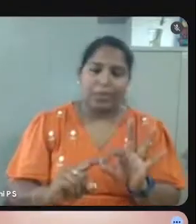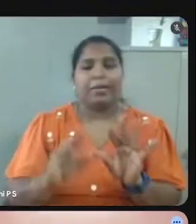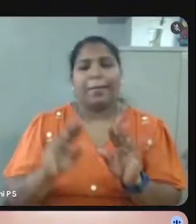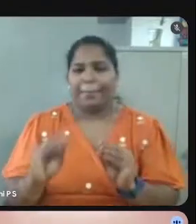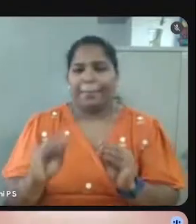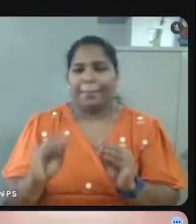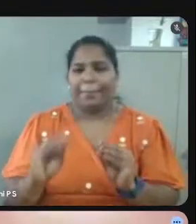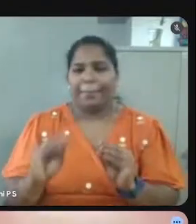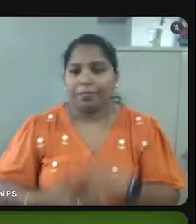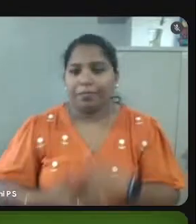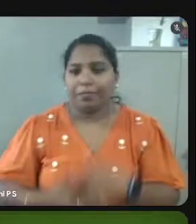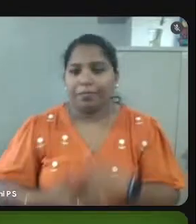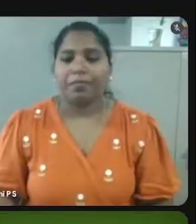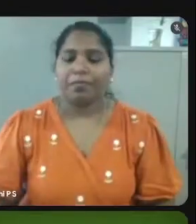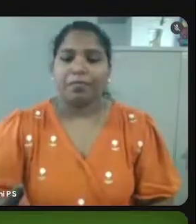അഭ്യർത്ഥിക്കുന്നു. വെൽക്കം സർ.